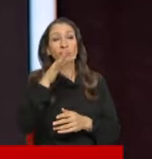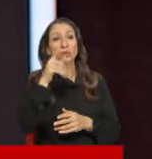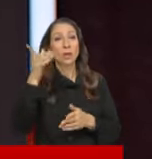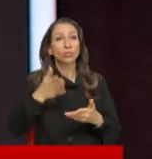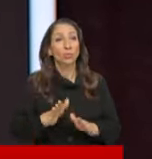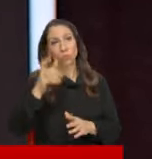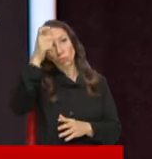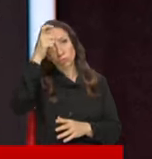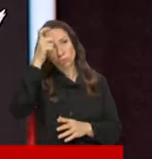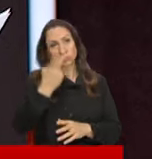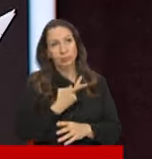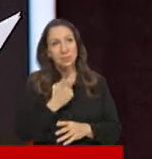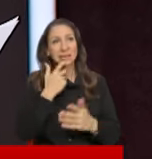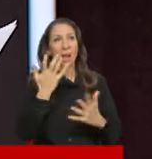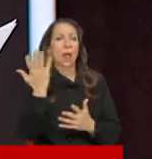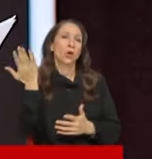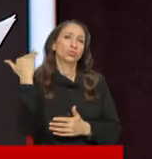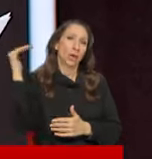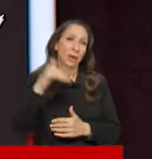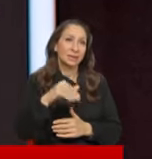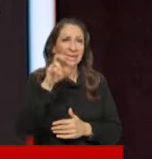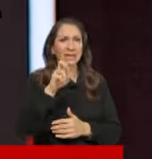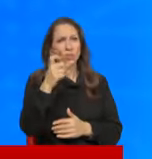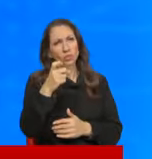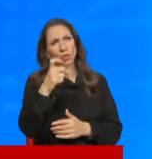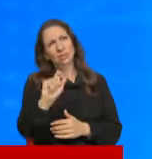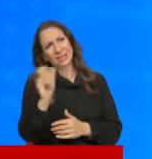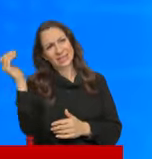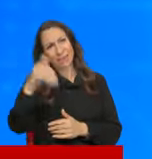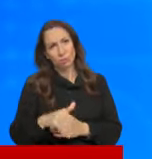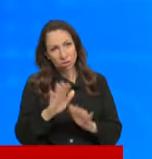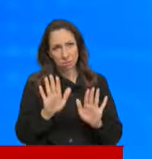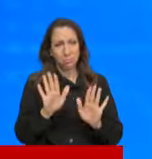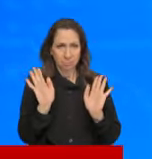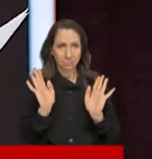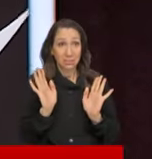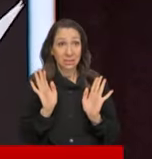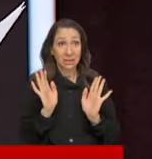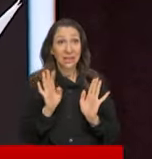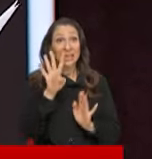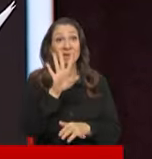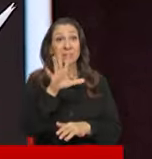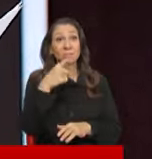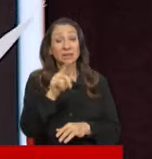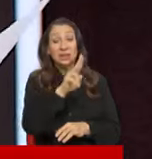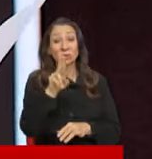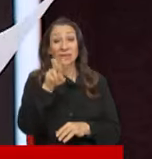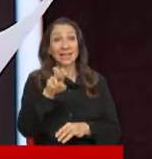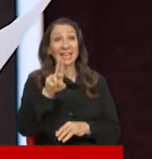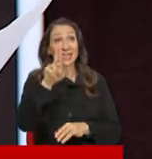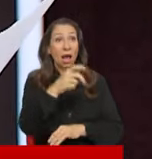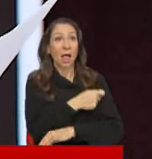Bulgaristan doğumlu Türkler seneler önce gelen 899 g Aynen öyle 4578